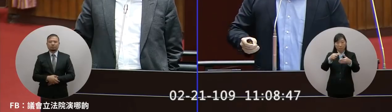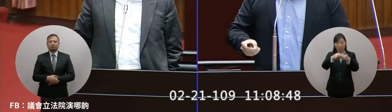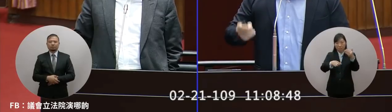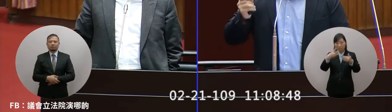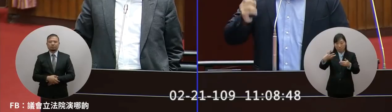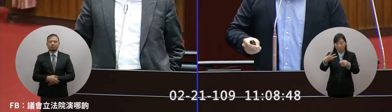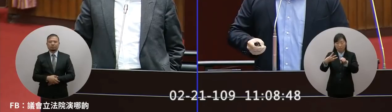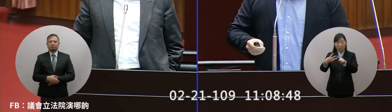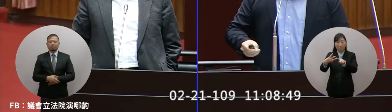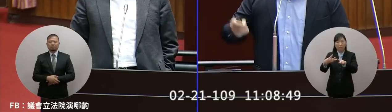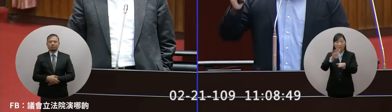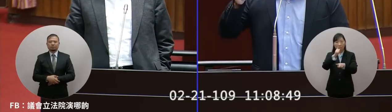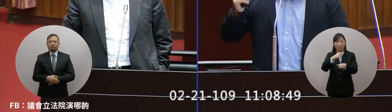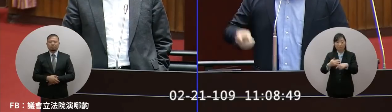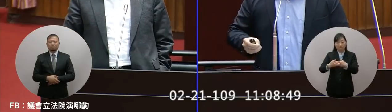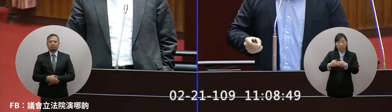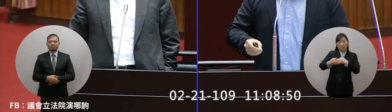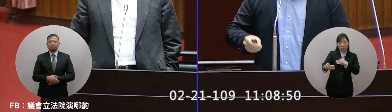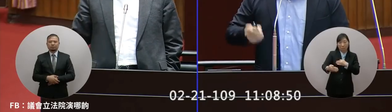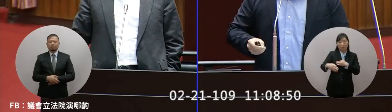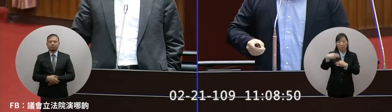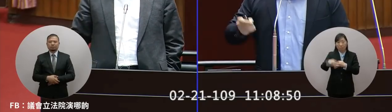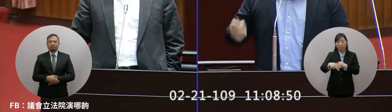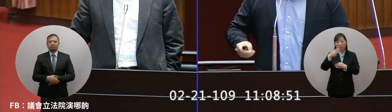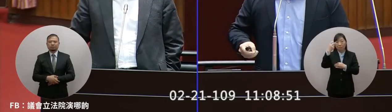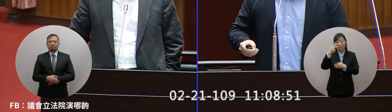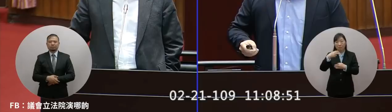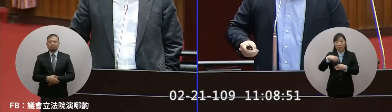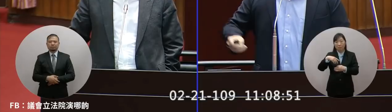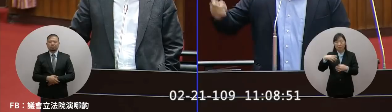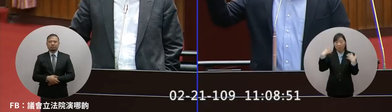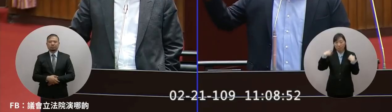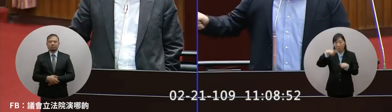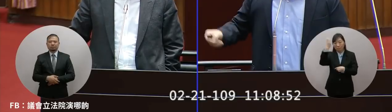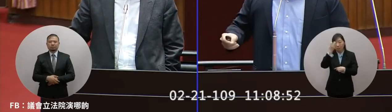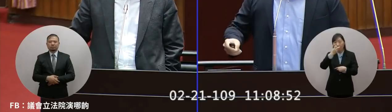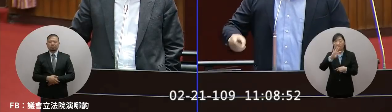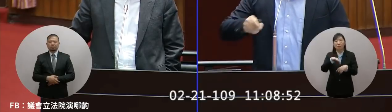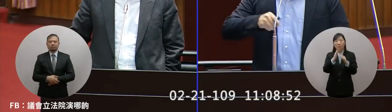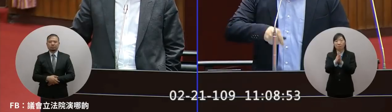的就是隔离跟这个检疫的人员的补偿嘛。那